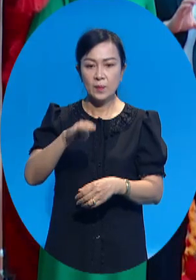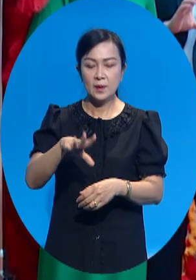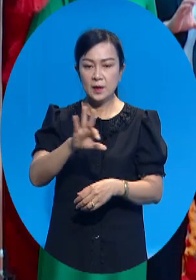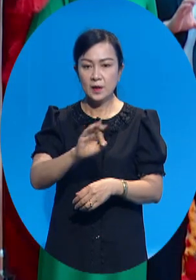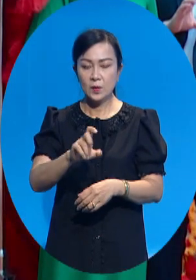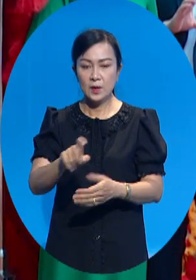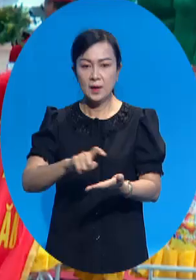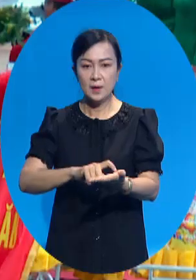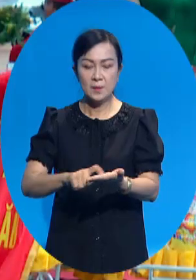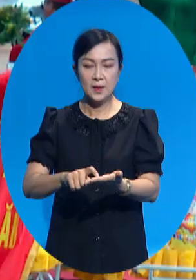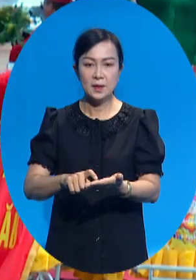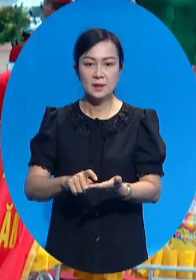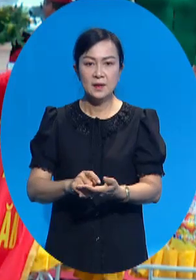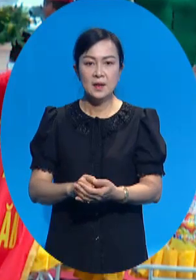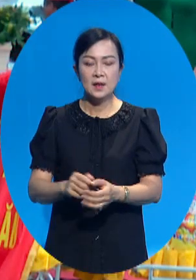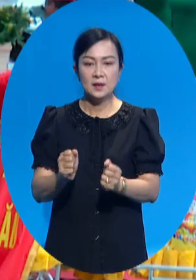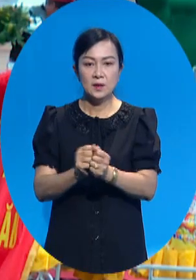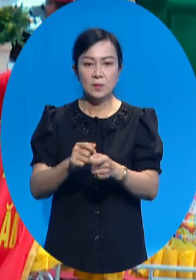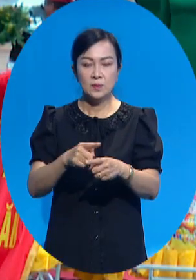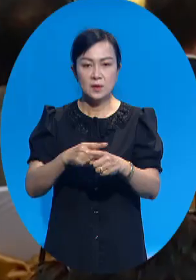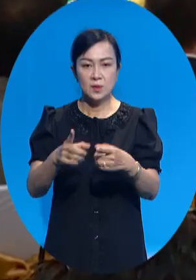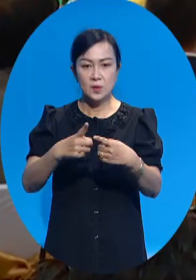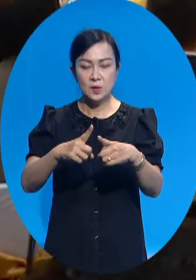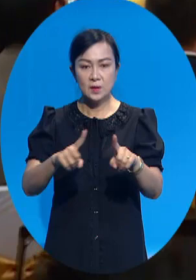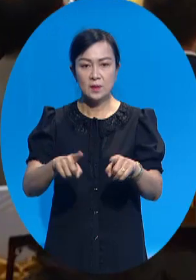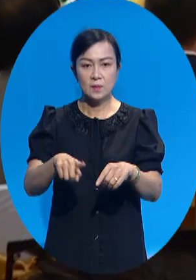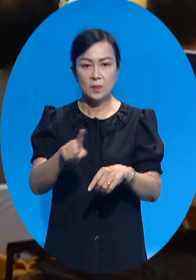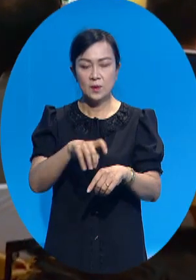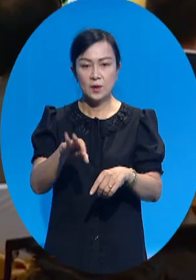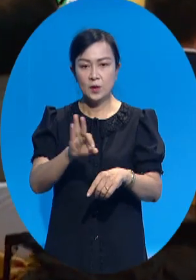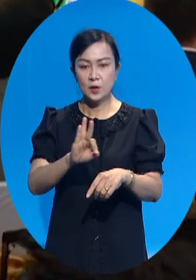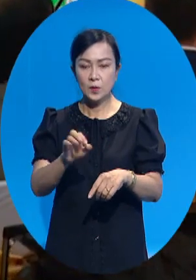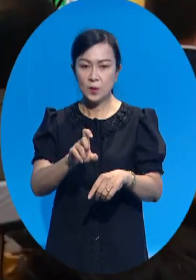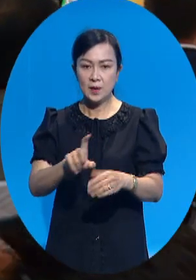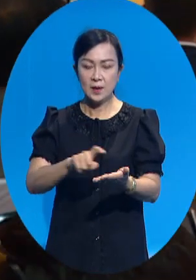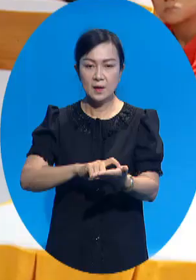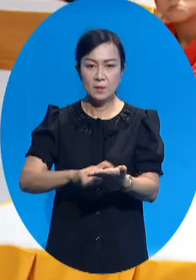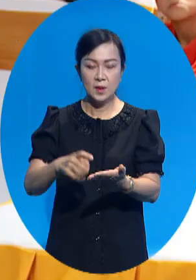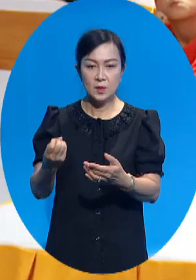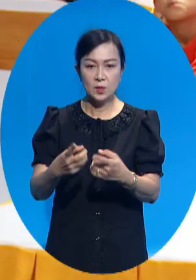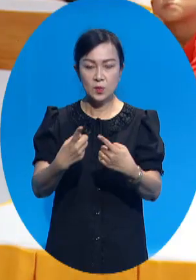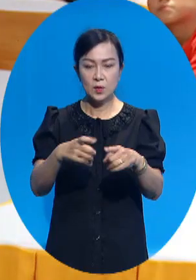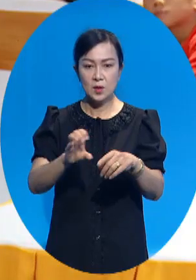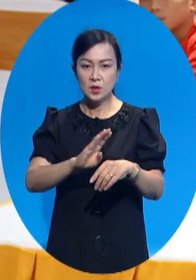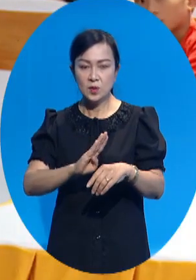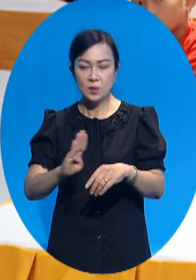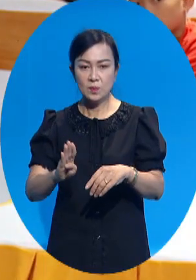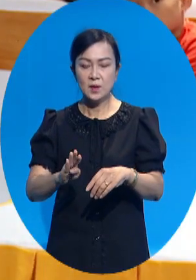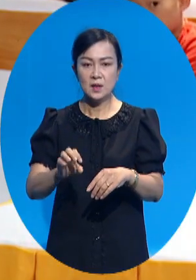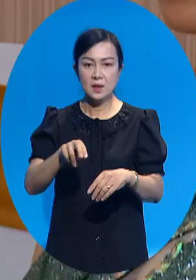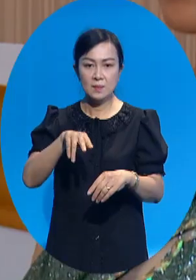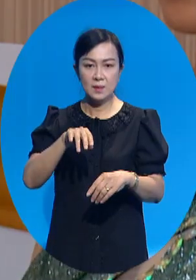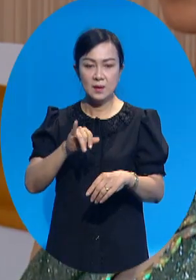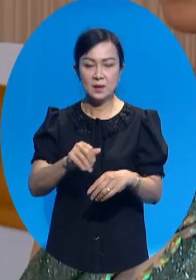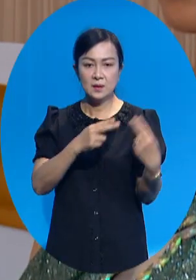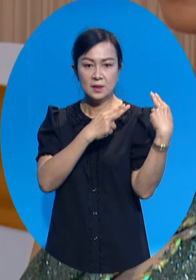la Mỹ vào 15 startup với tổng giá trị các doanh nghiệp lên đến 100 triệu đô la Mỹ và có một số doanh nghiệp chuẩn bị được niêm yết. Sứ